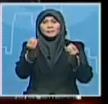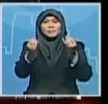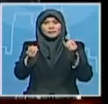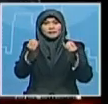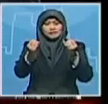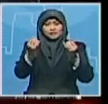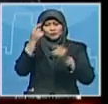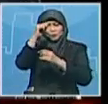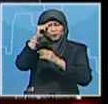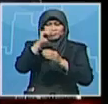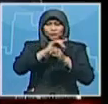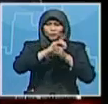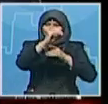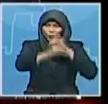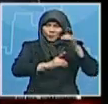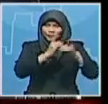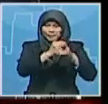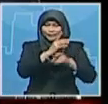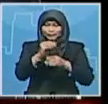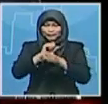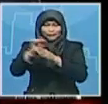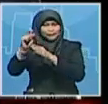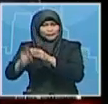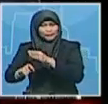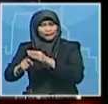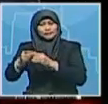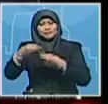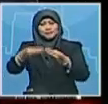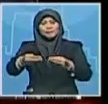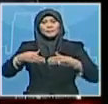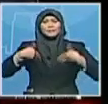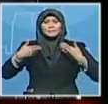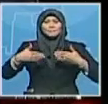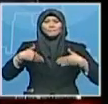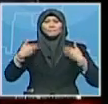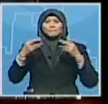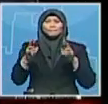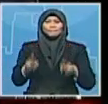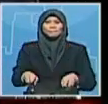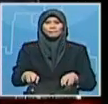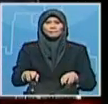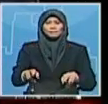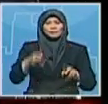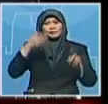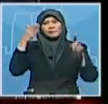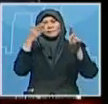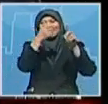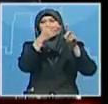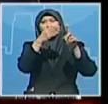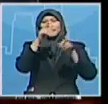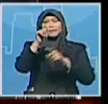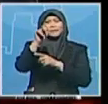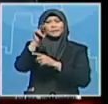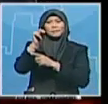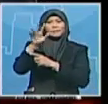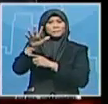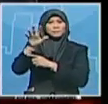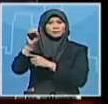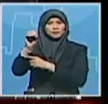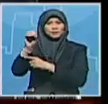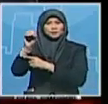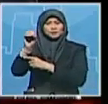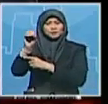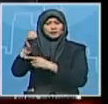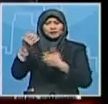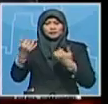keunggulan duniawi dan ukrawi, demi mensejahtera kehidupan rakyat dan juga ke arah TN50. Yeah. Itu